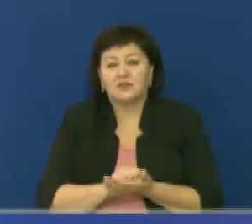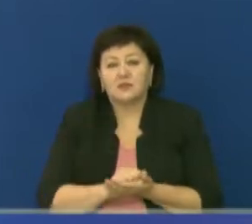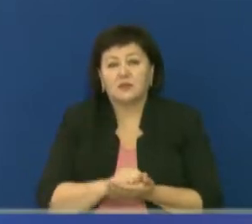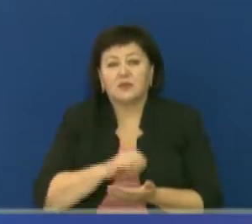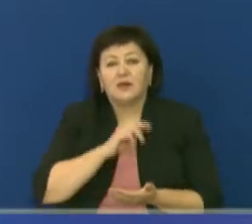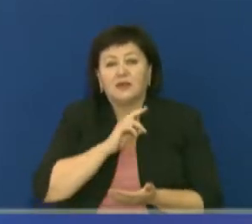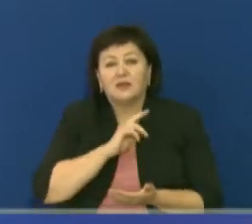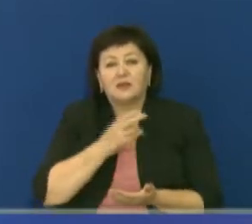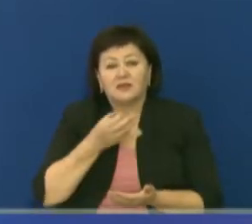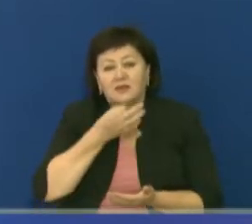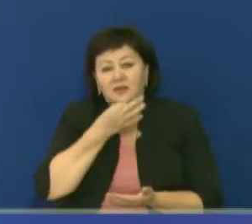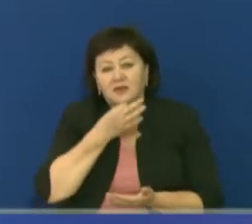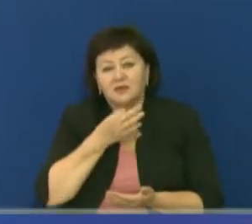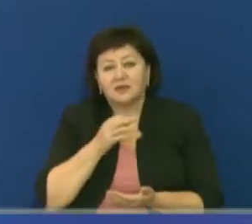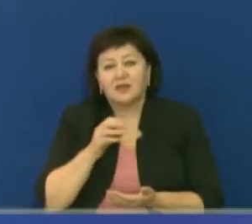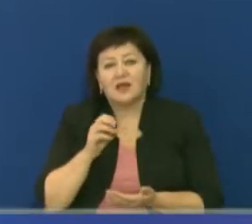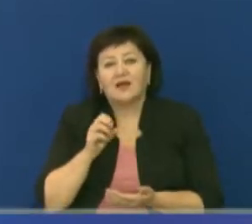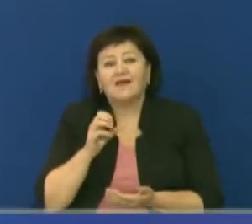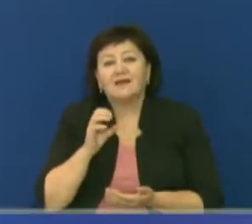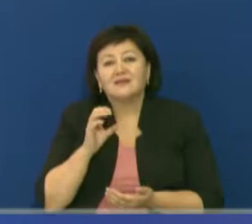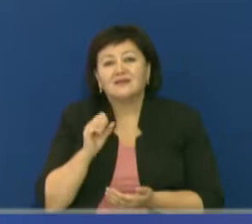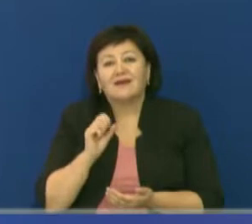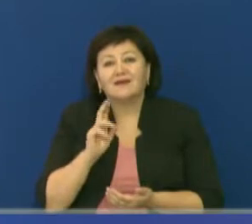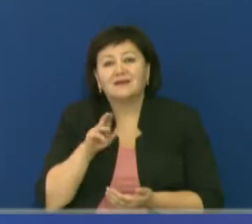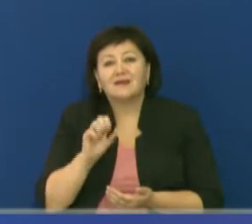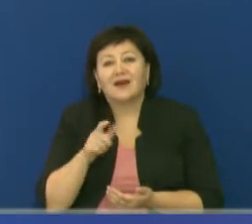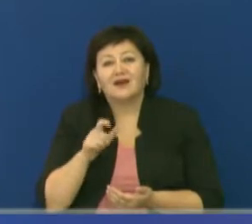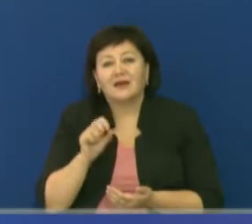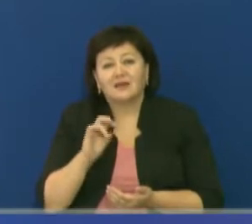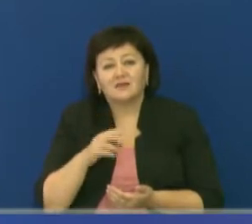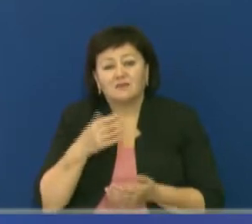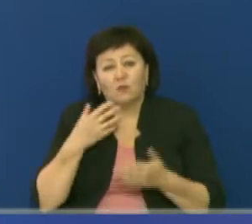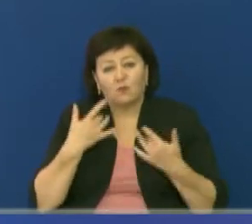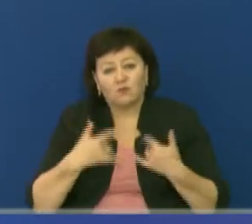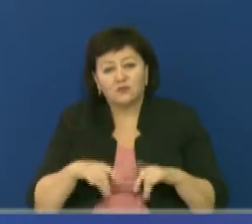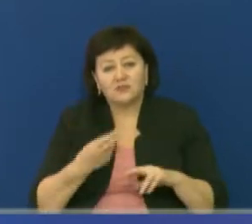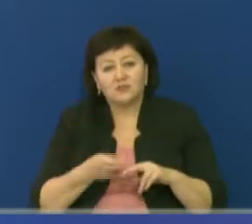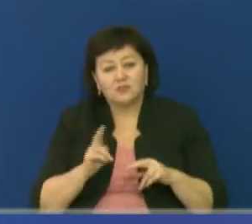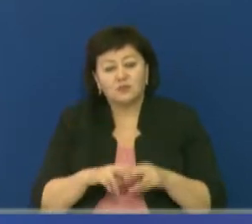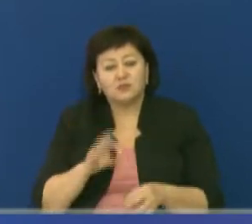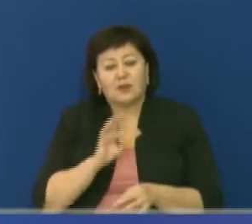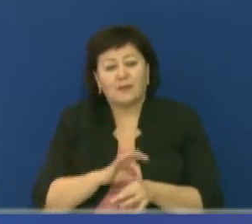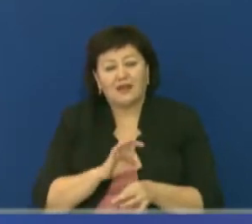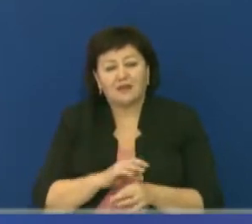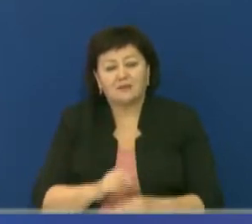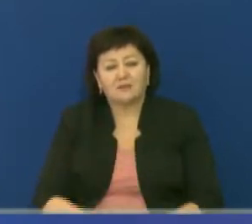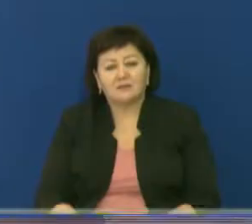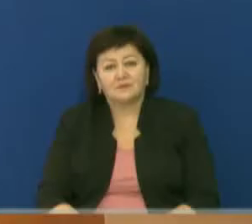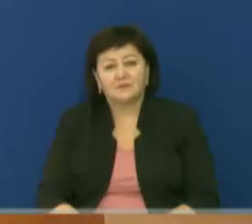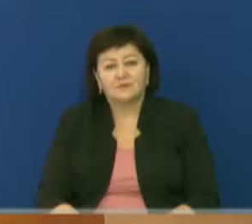пост градоначальника Нурымбет Сактаганов ушел с должности по состоянию здоровья. Подробности у наших